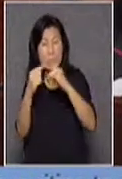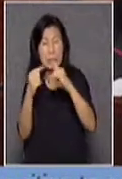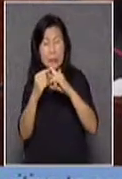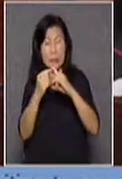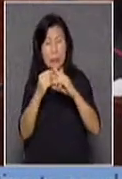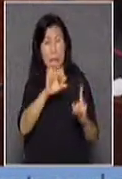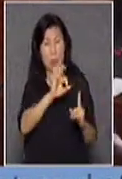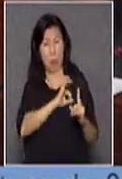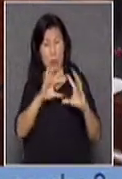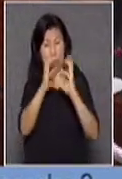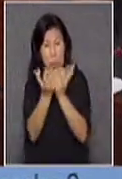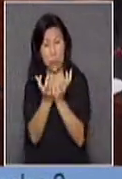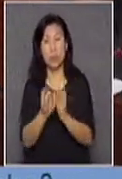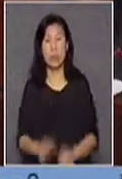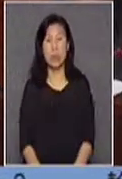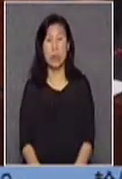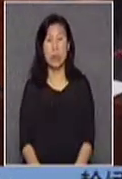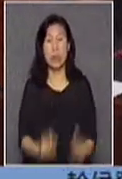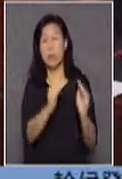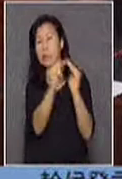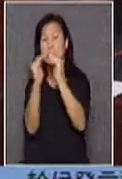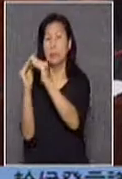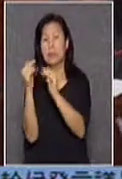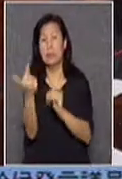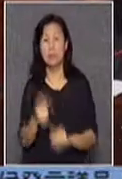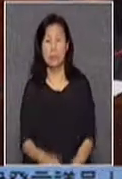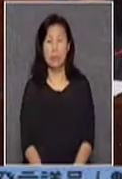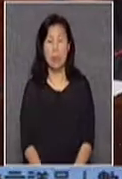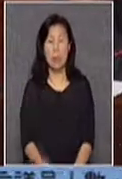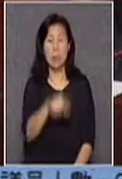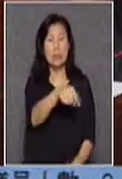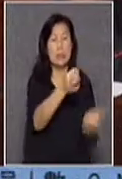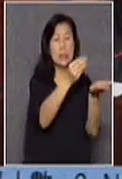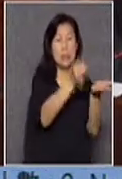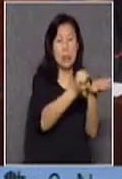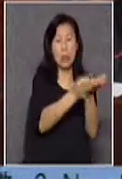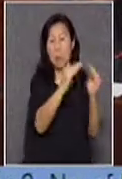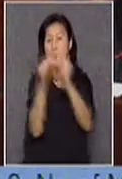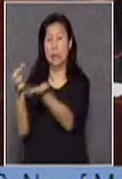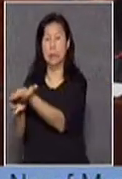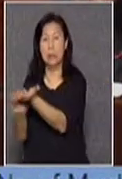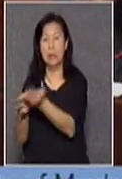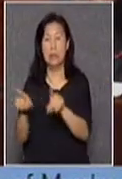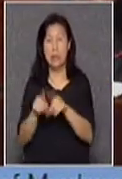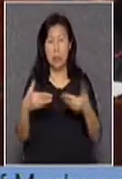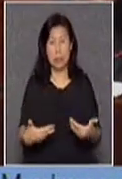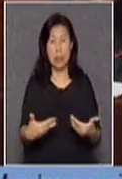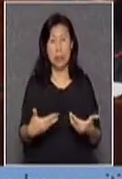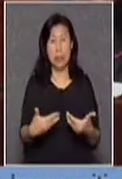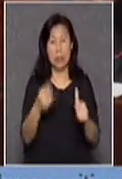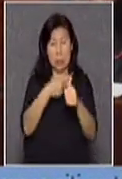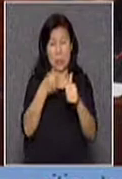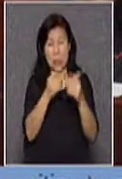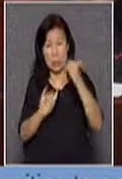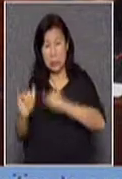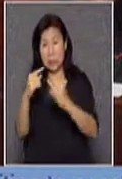咧，其實有啲係經過搬遷嘅，啊嗰度搬過嗰度啊，即係佢現時家下所謂原居民嘅村咧，已經